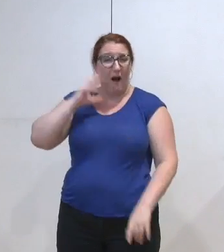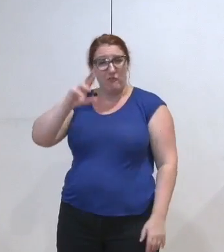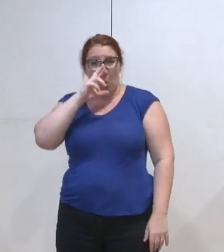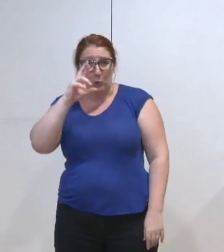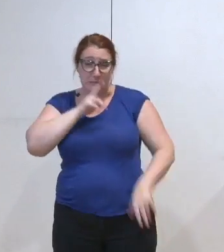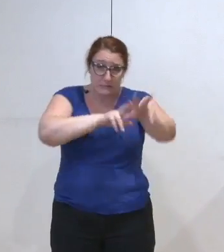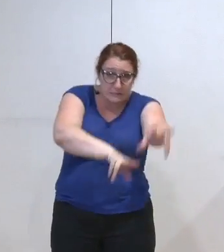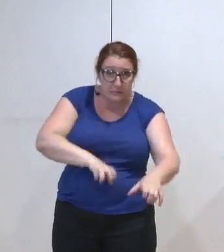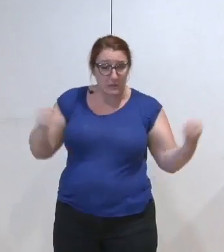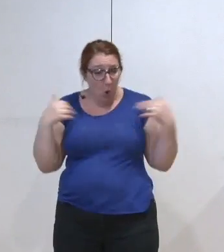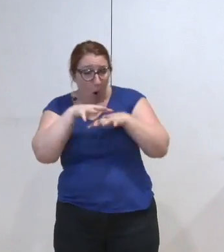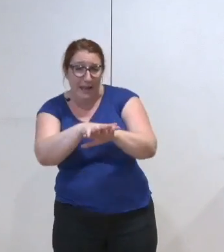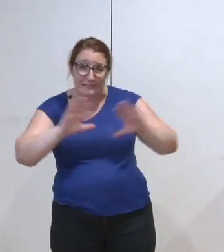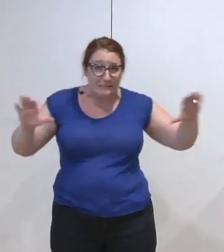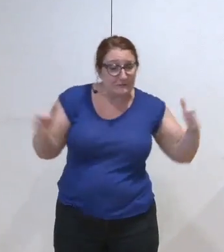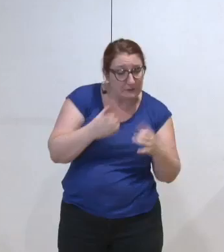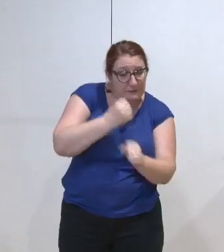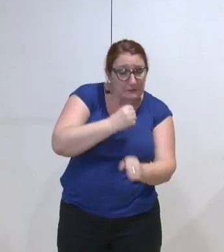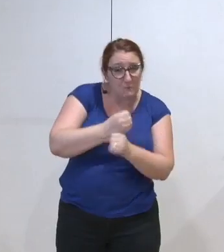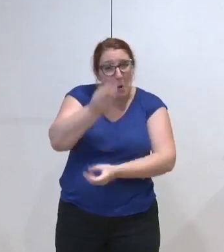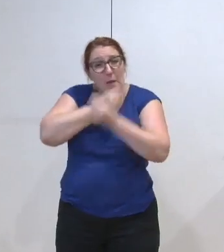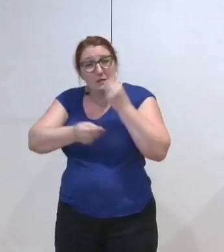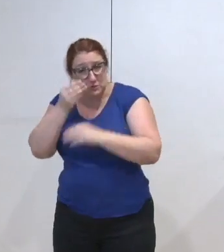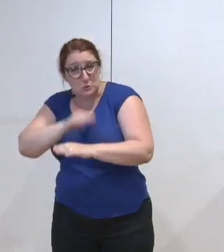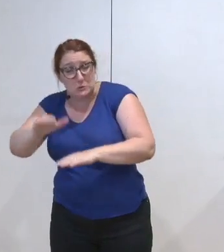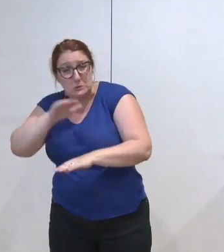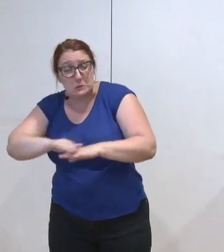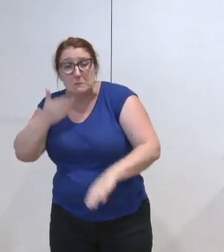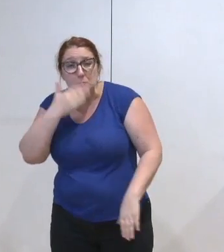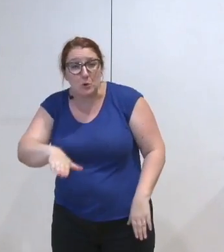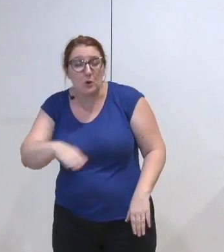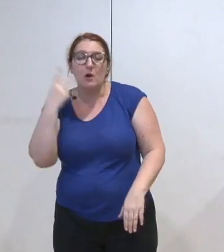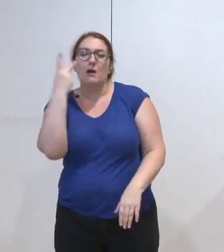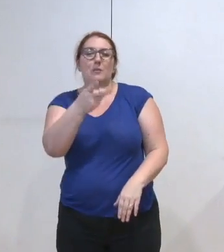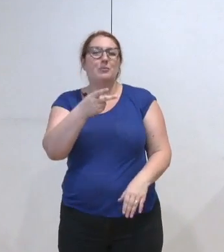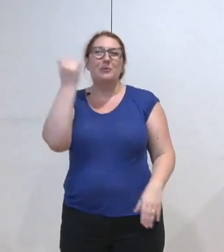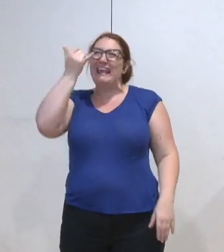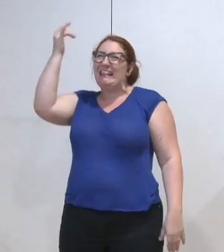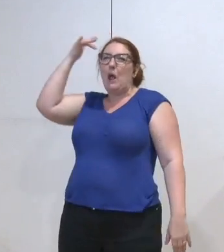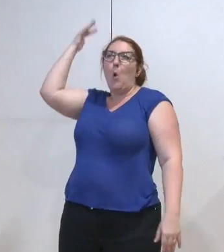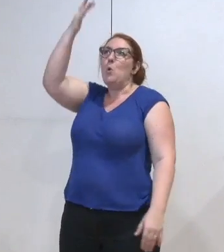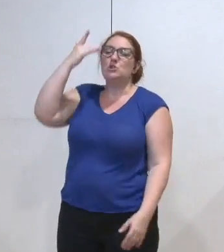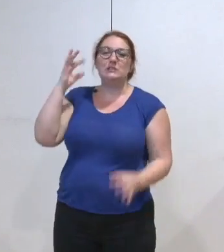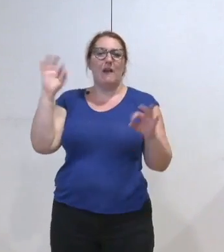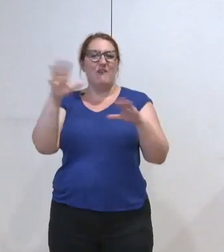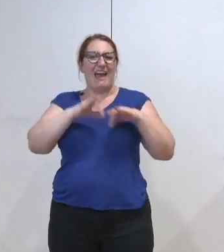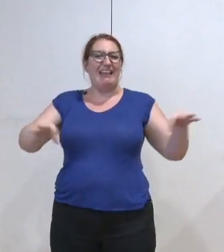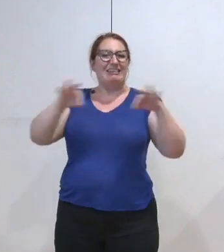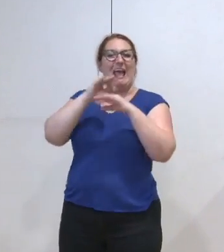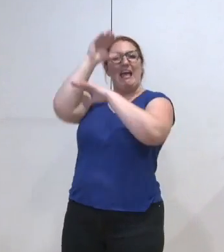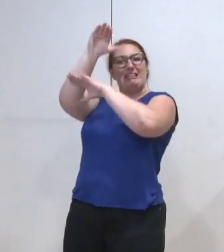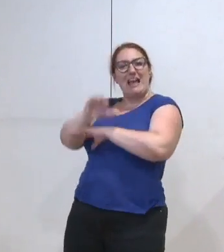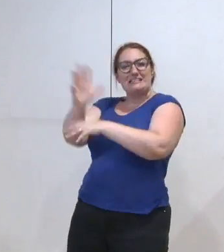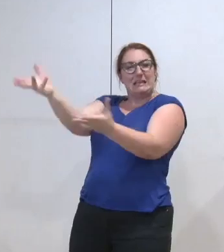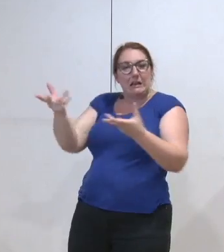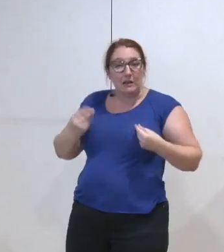contribuant à une meilleure alimentation votre idéologie de la Terre d'Asile vous amène à déplorer que les politiques d'immigration